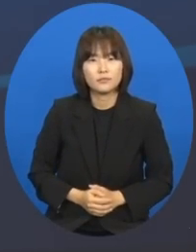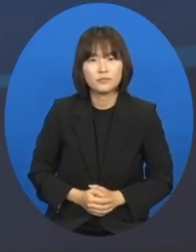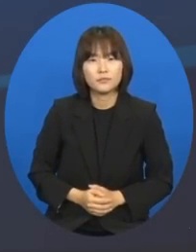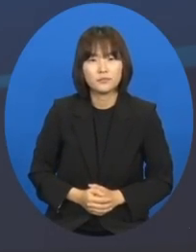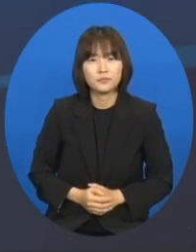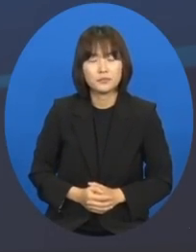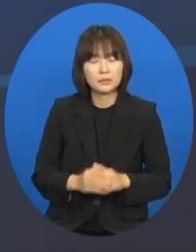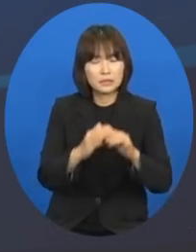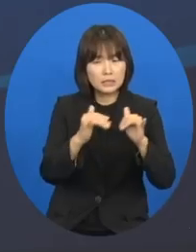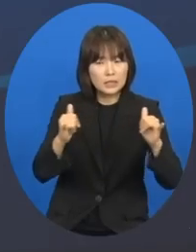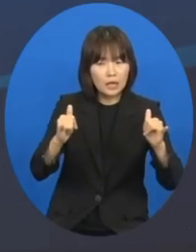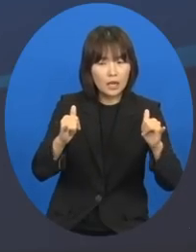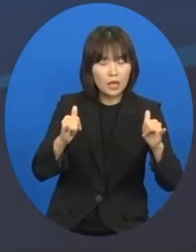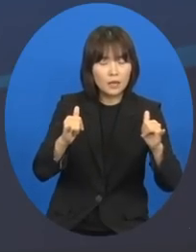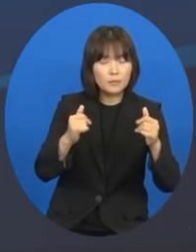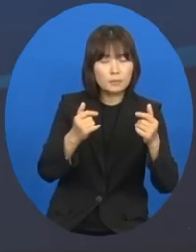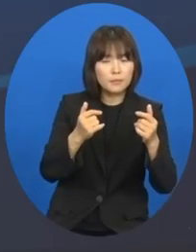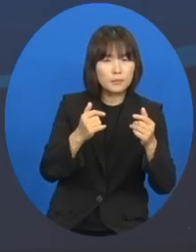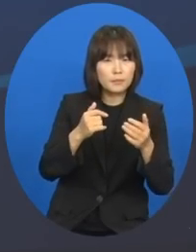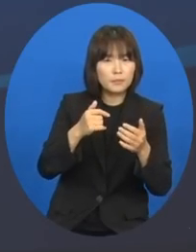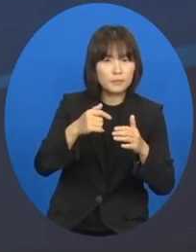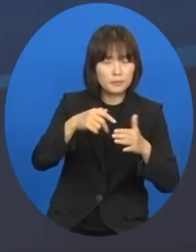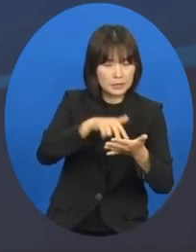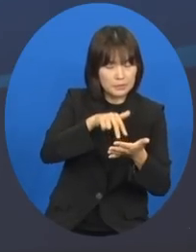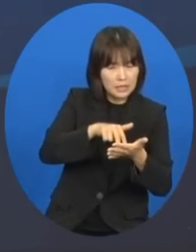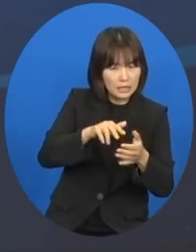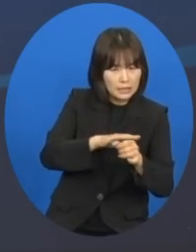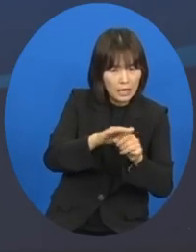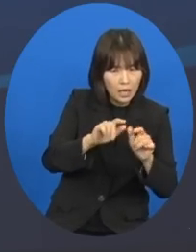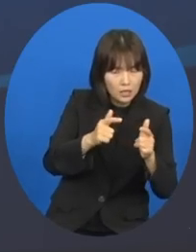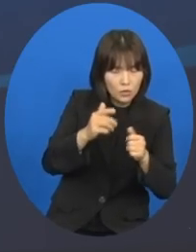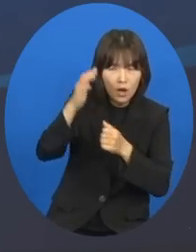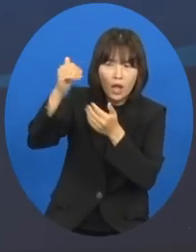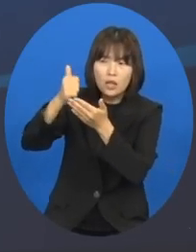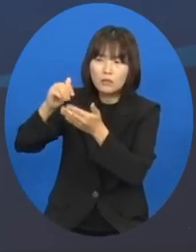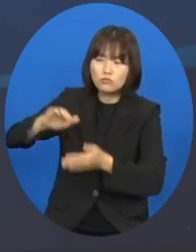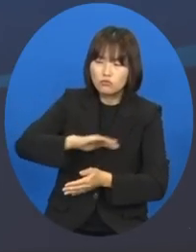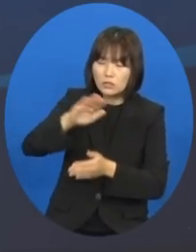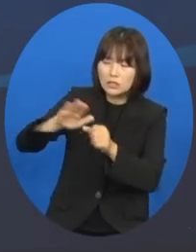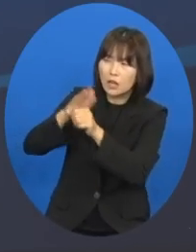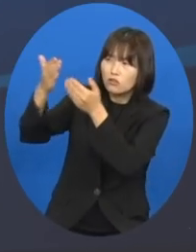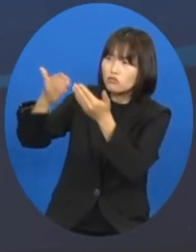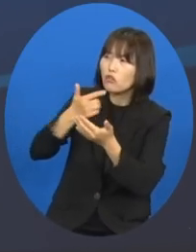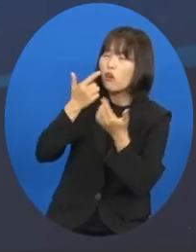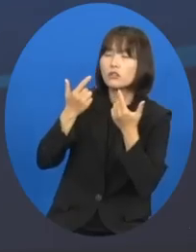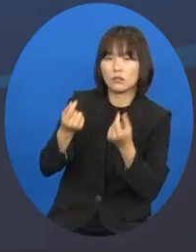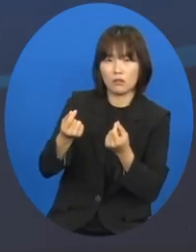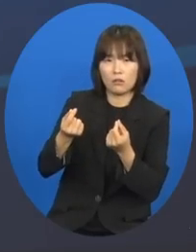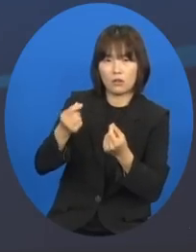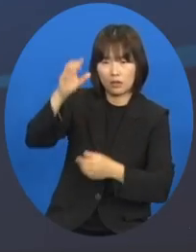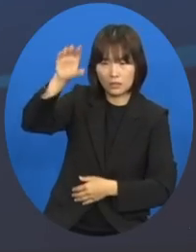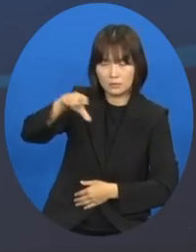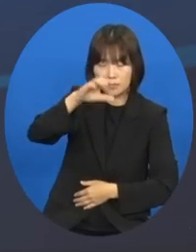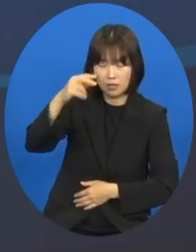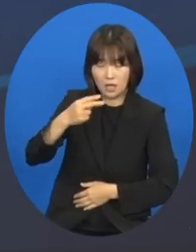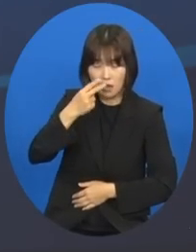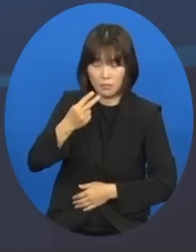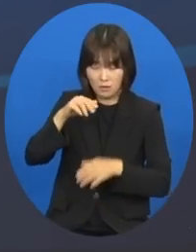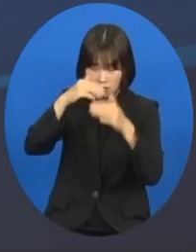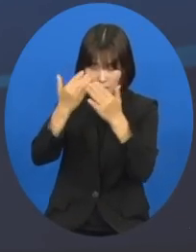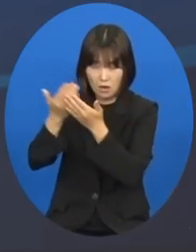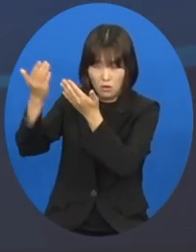인간적인 사랑이 아니라 아가파오 하나님이 우리를 사랑하신 것처럼 십자가에서 생명을내어 주시는 그 사랑